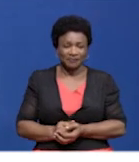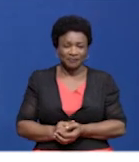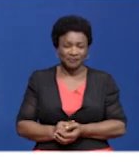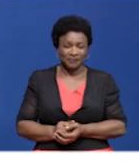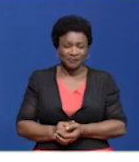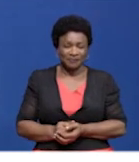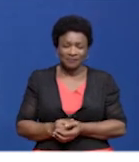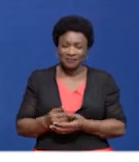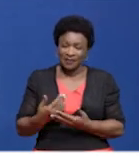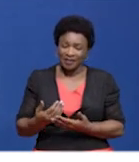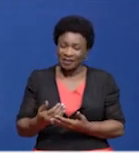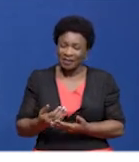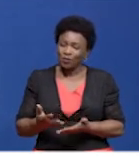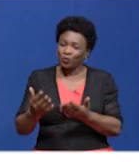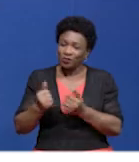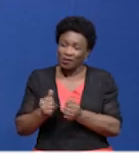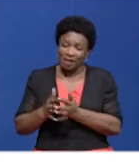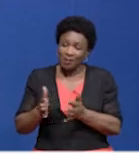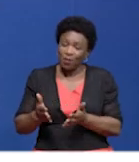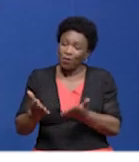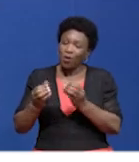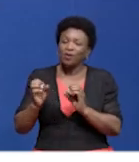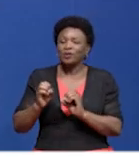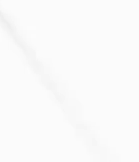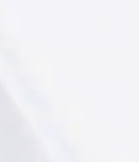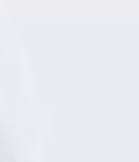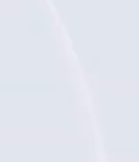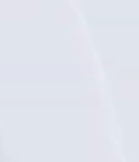kwa us wak uwe